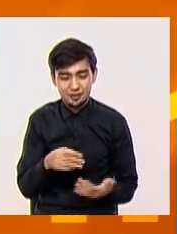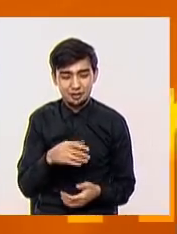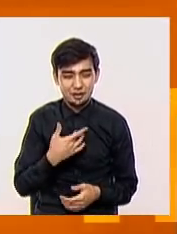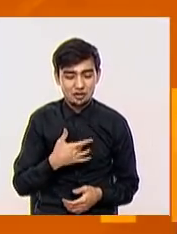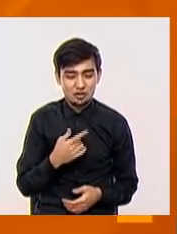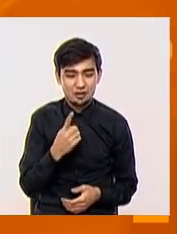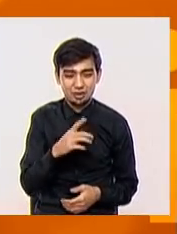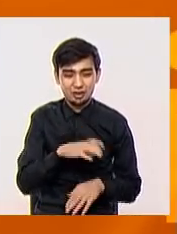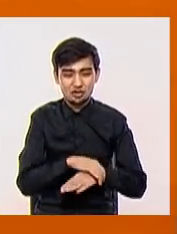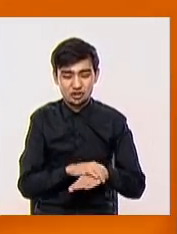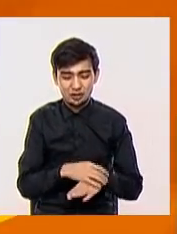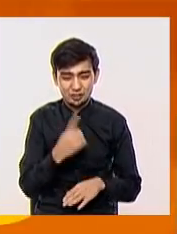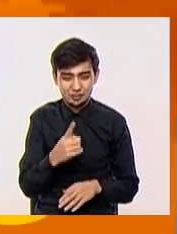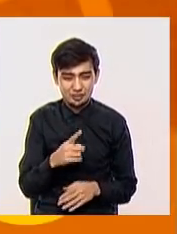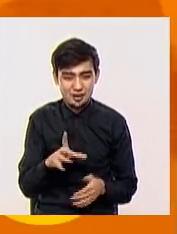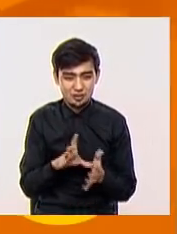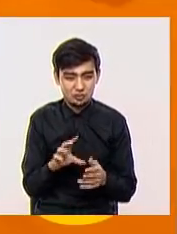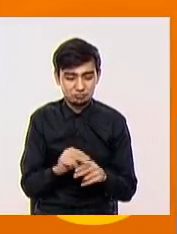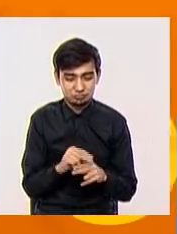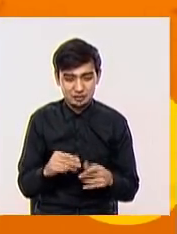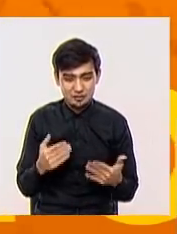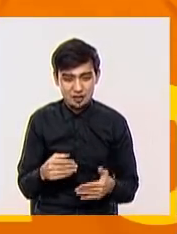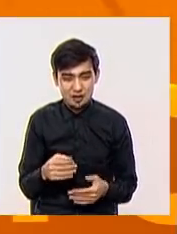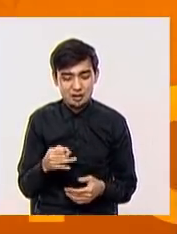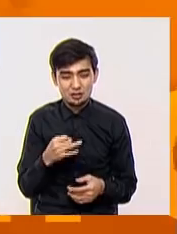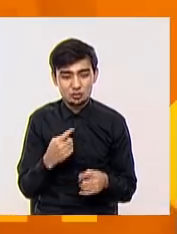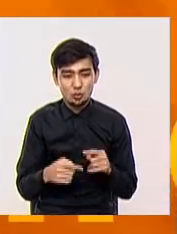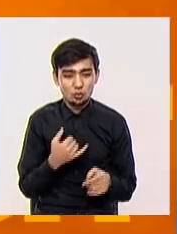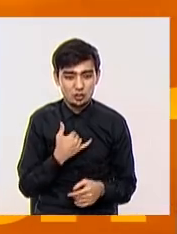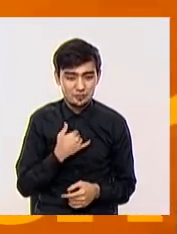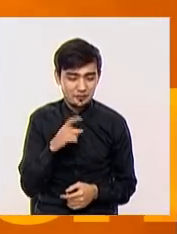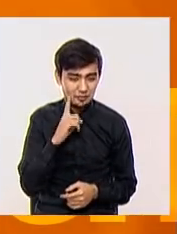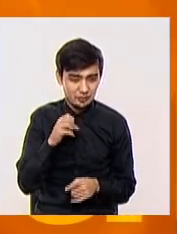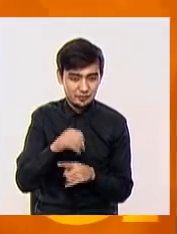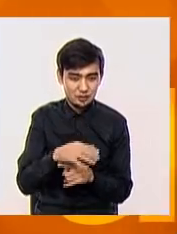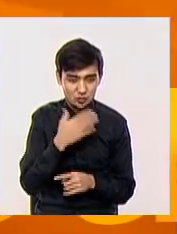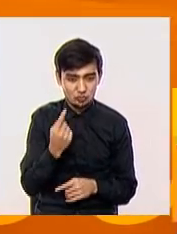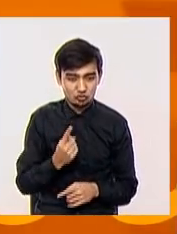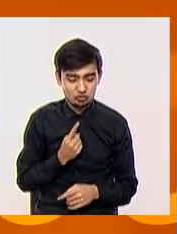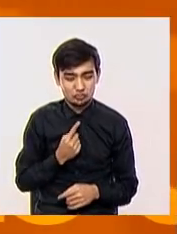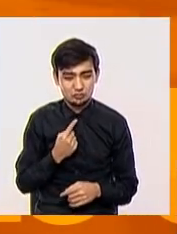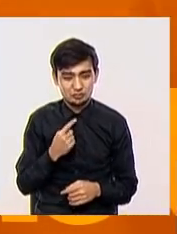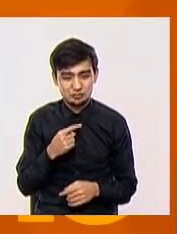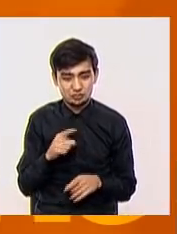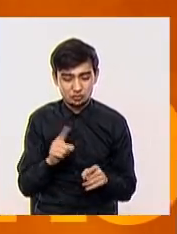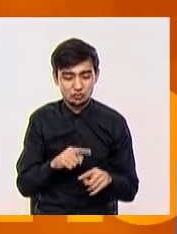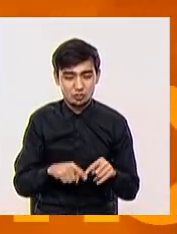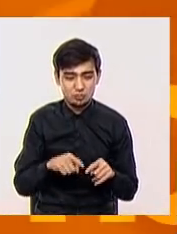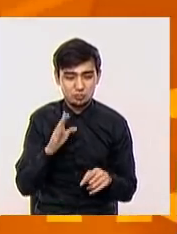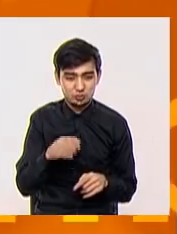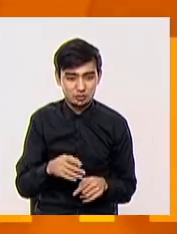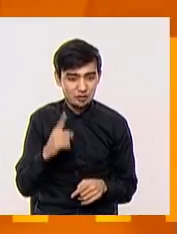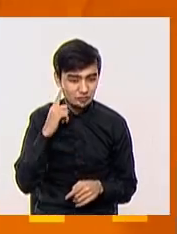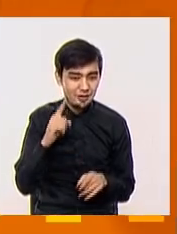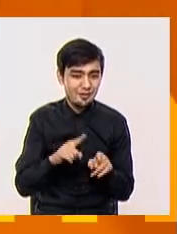что восстанавливают электричество. У нас пока нету. Ждем, надеюсь, что скоро будет. Слышали,